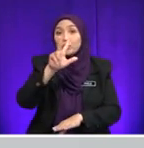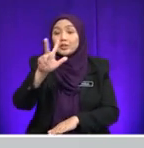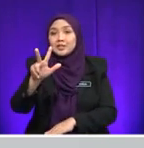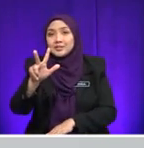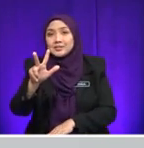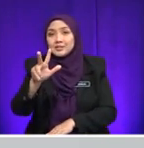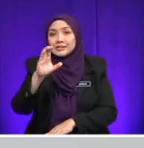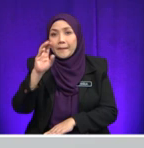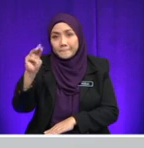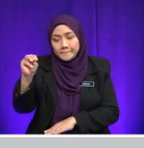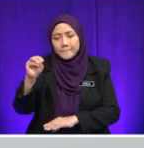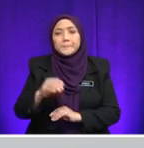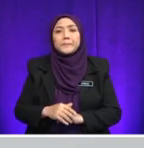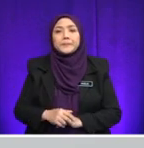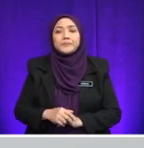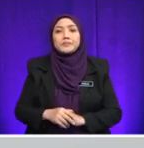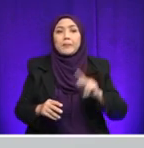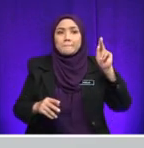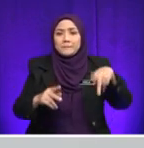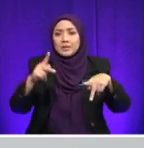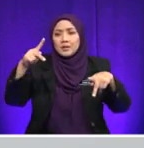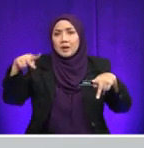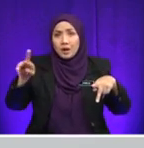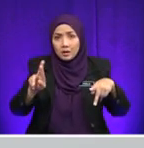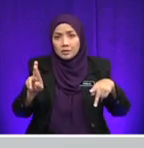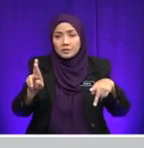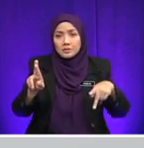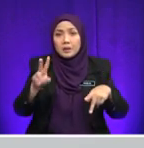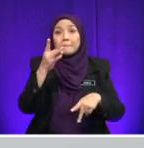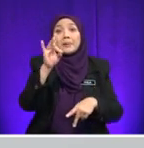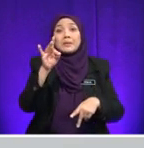dan panjang PR 18 cm